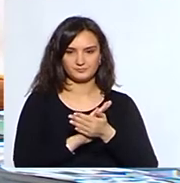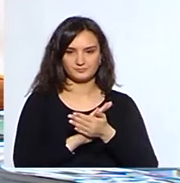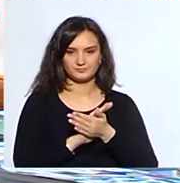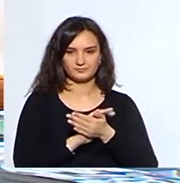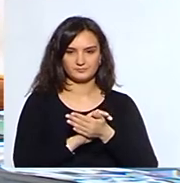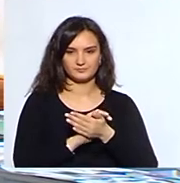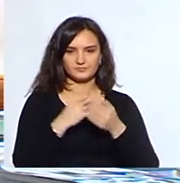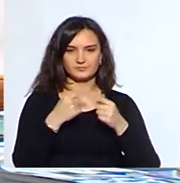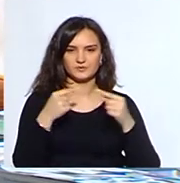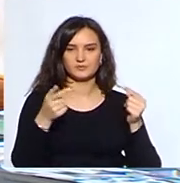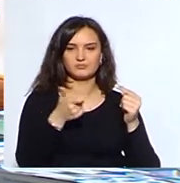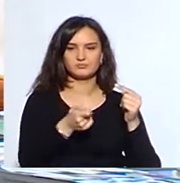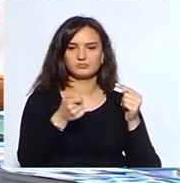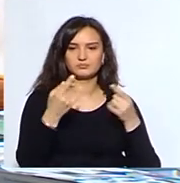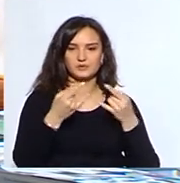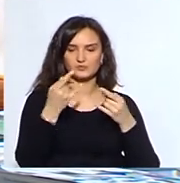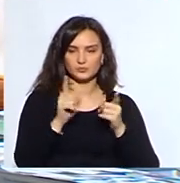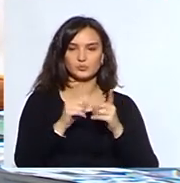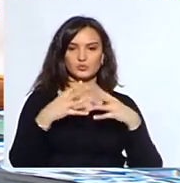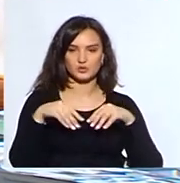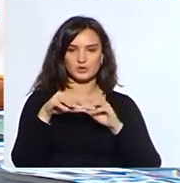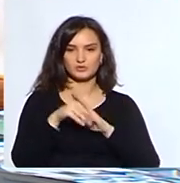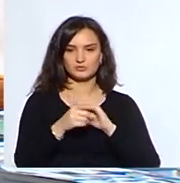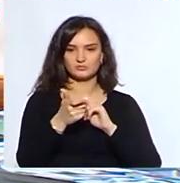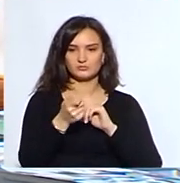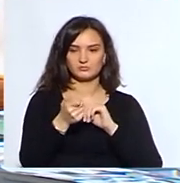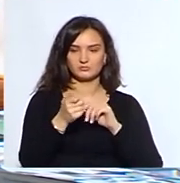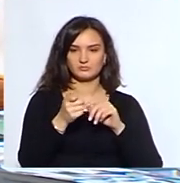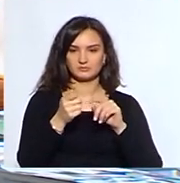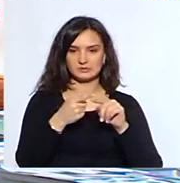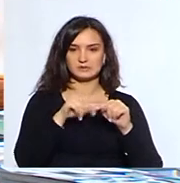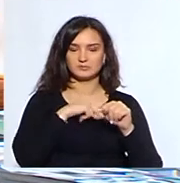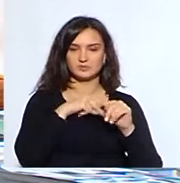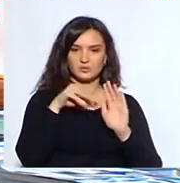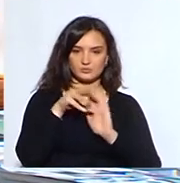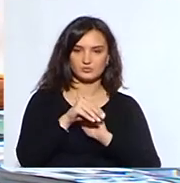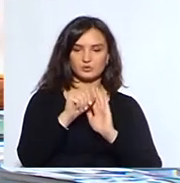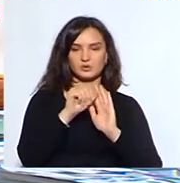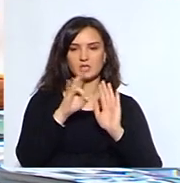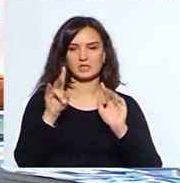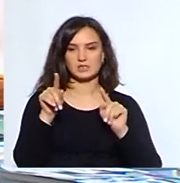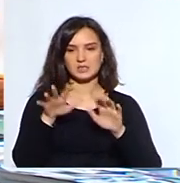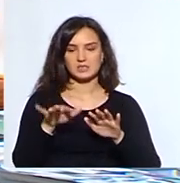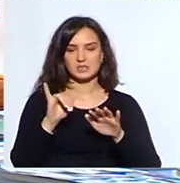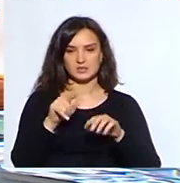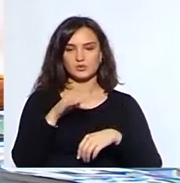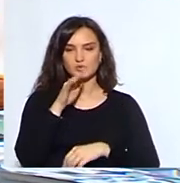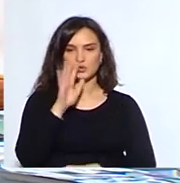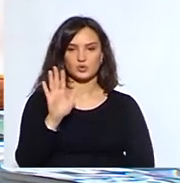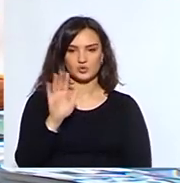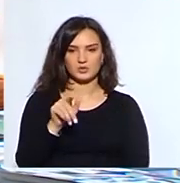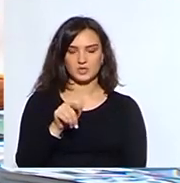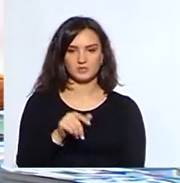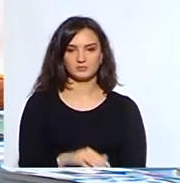პულტები, სხვადასხვა სახის პულტები, მათ შორის ოჯახის პირობებში და განსაკუთრებით სამსახურში ან იქ სადაც თქვენ დიდ დროს